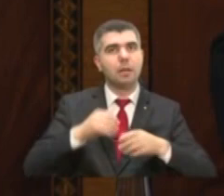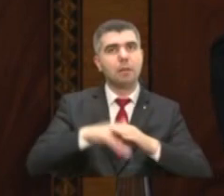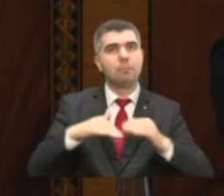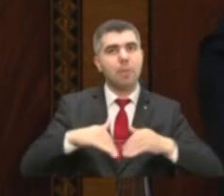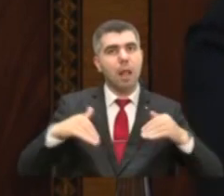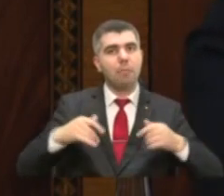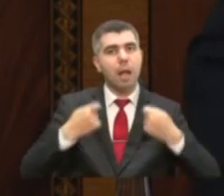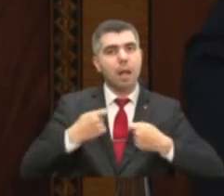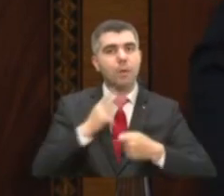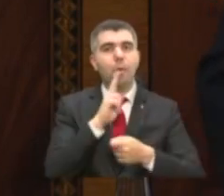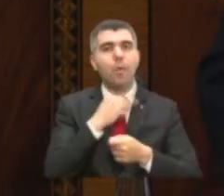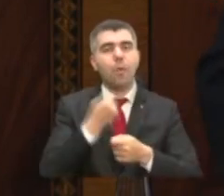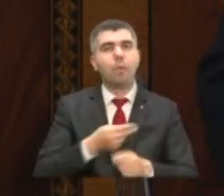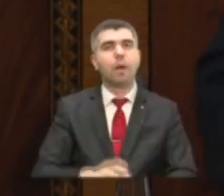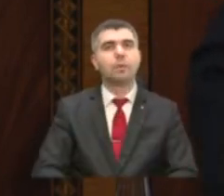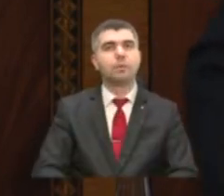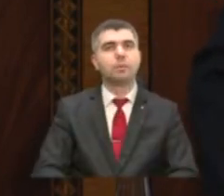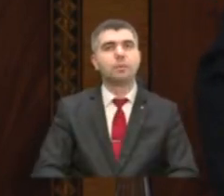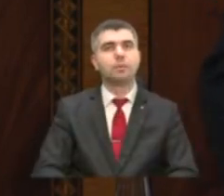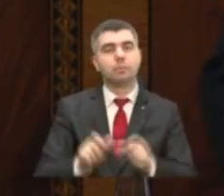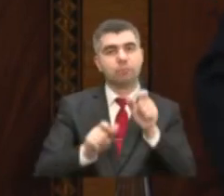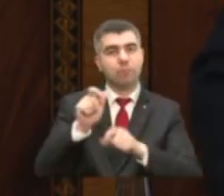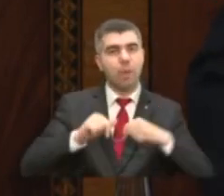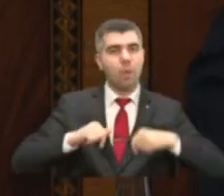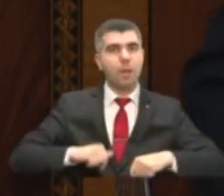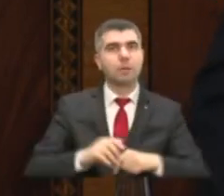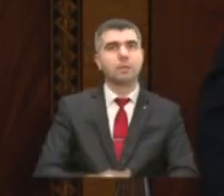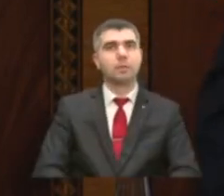السيد رئيس الحكومة، السيدة الوزيرة،